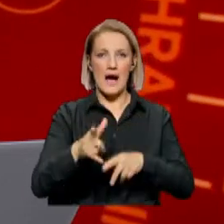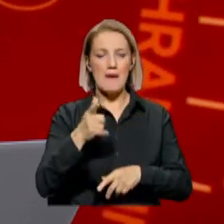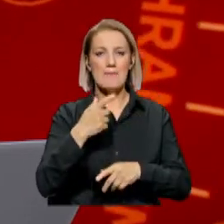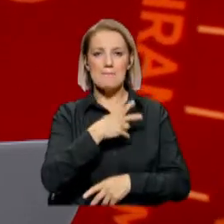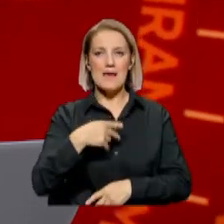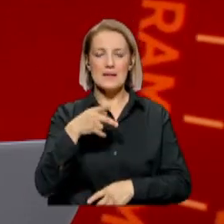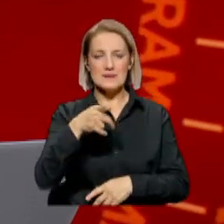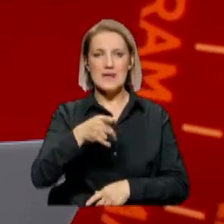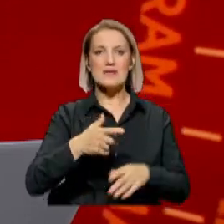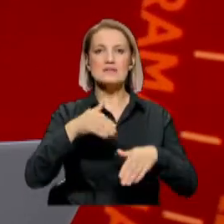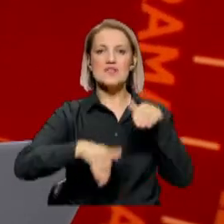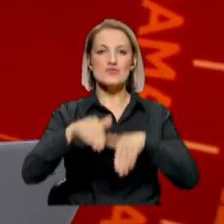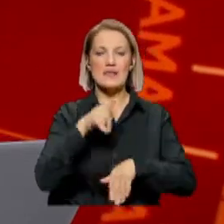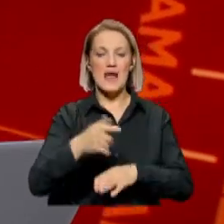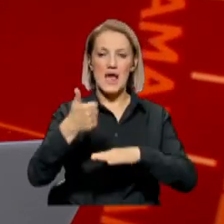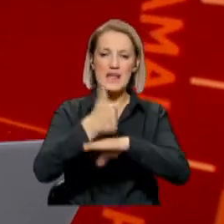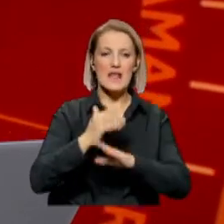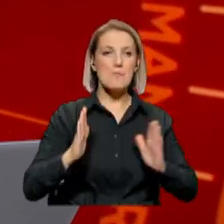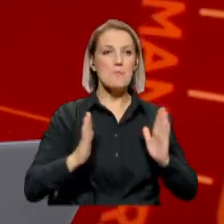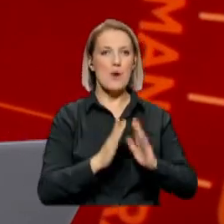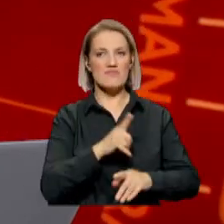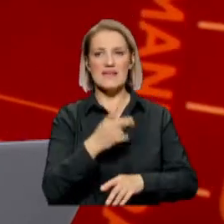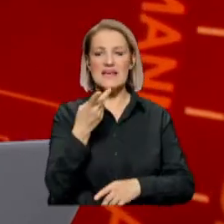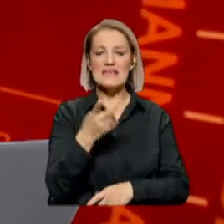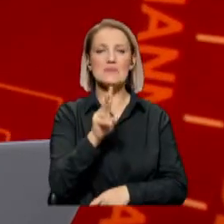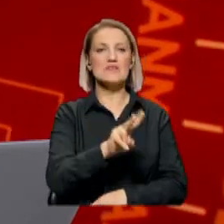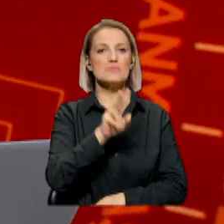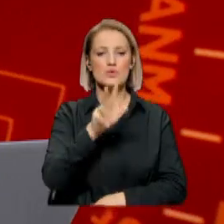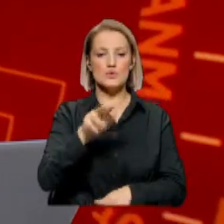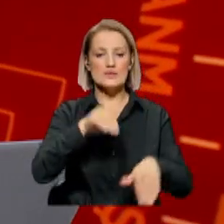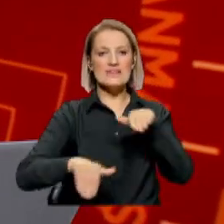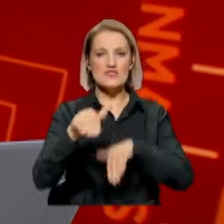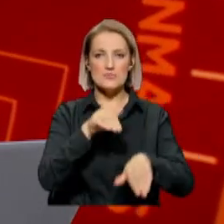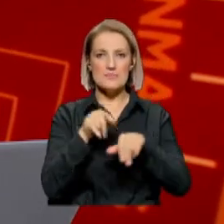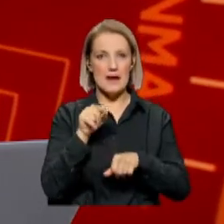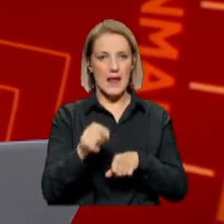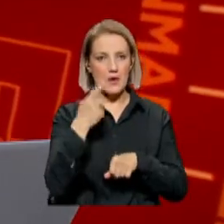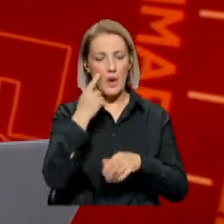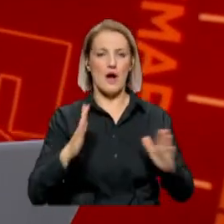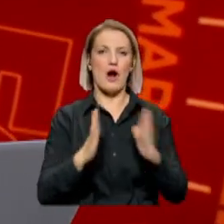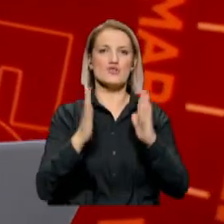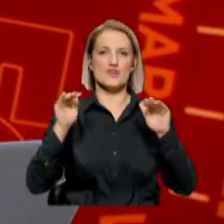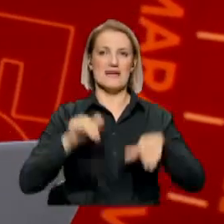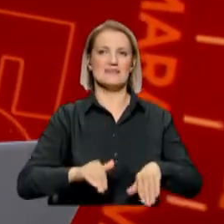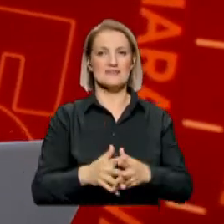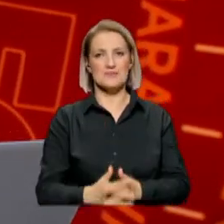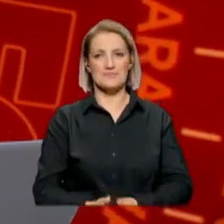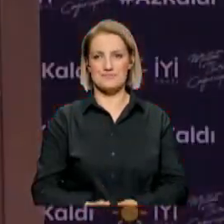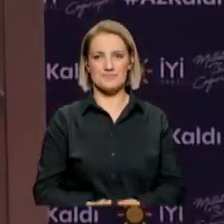belediye seçimleri ise iktidarla muhalefeti 2023 seçimleri üzerinden karşı karşıya getirdi.